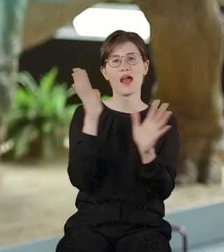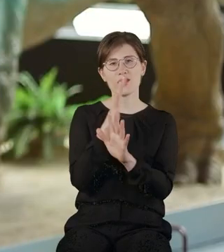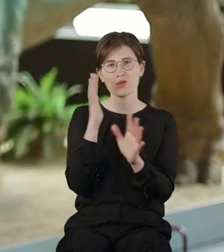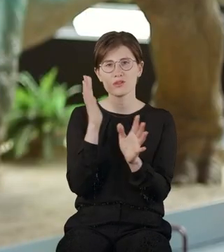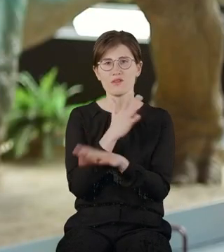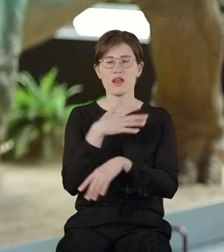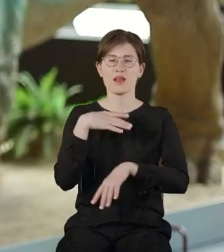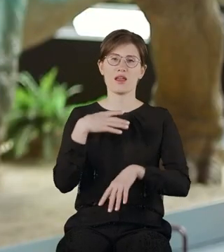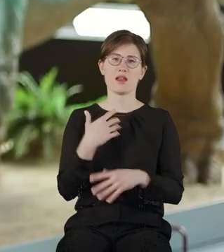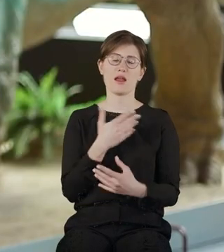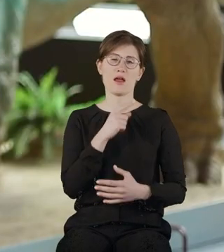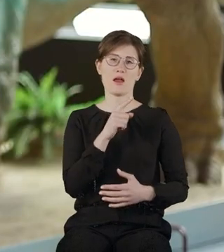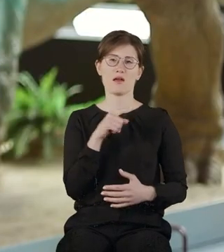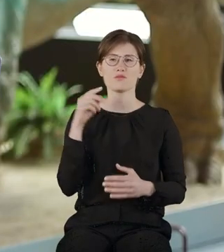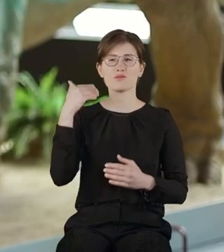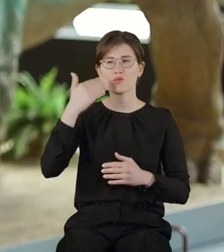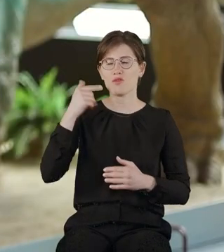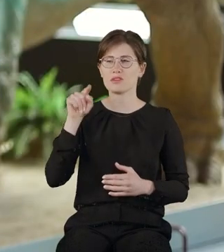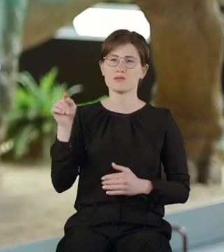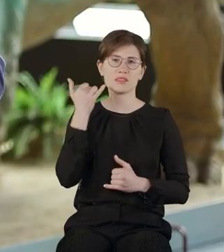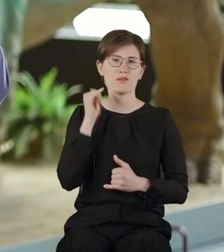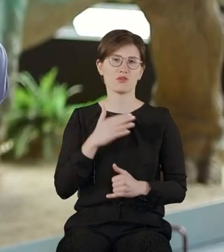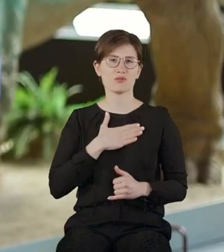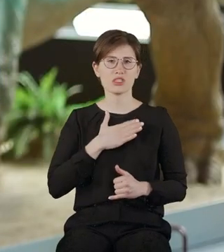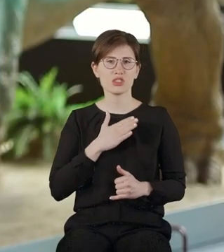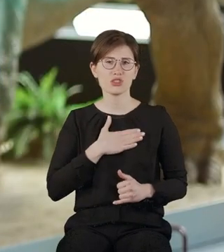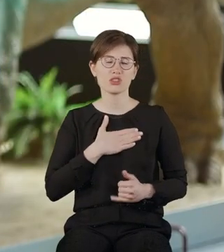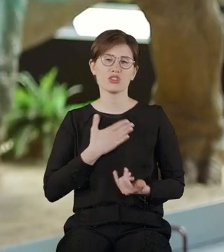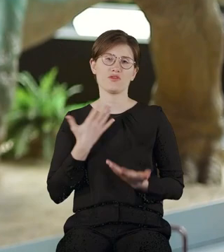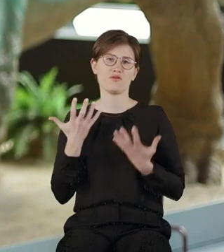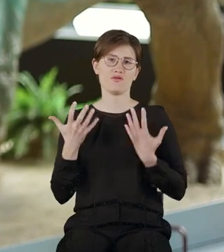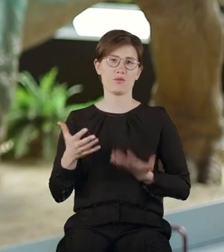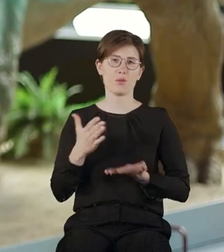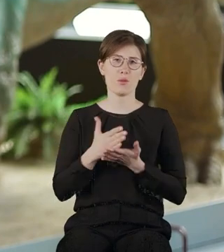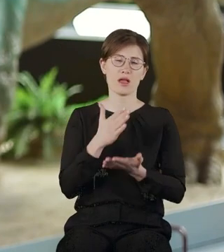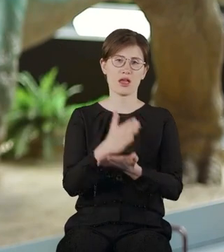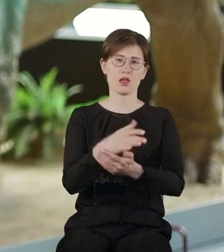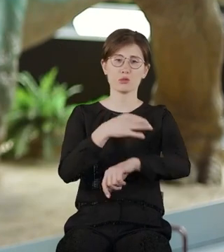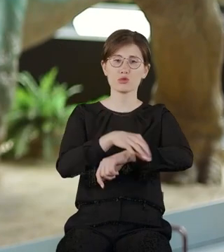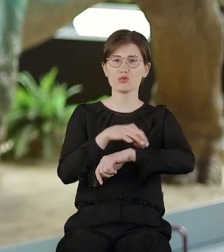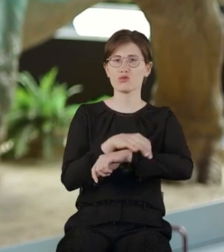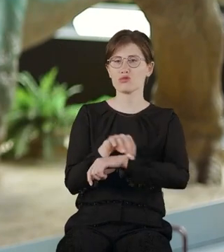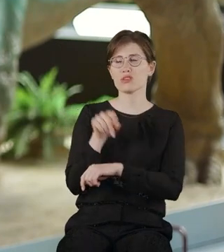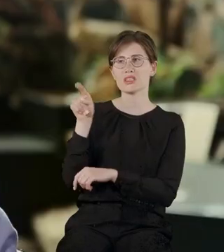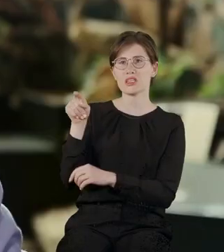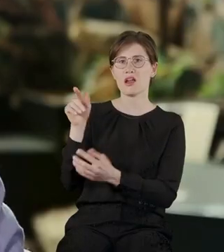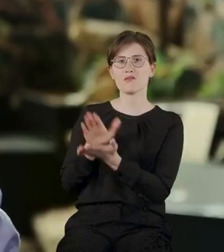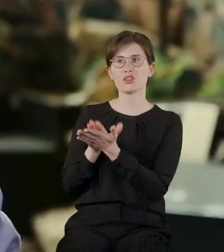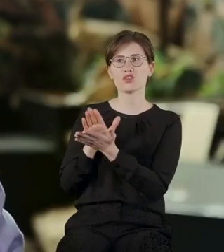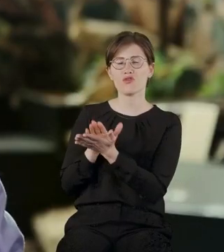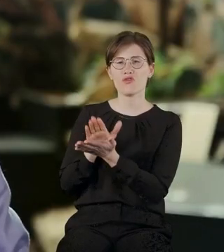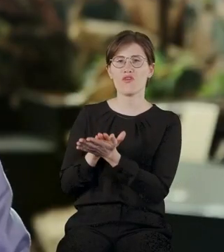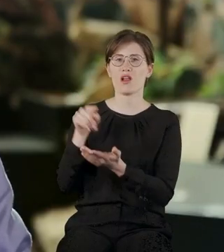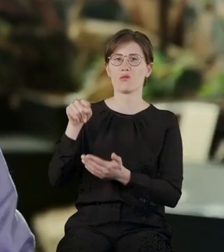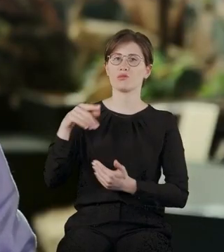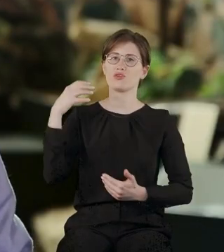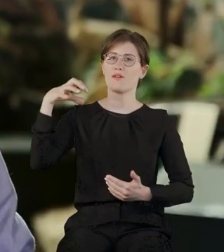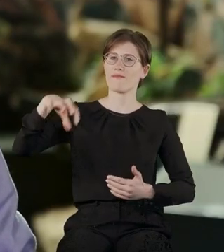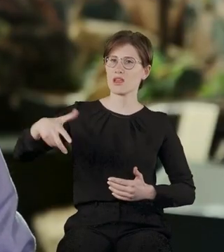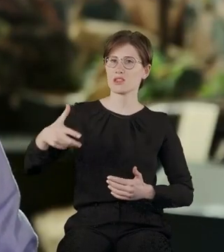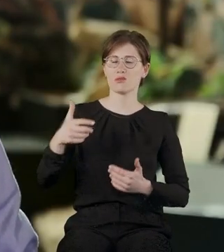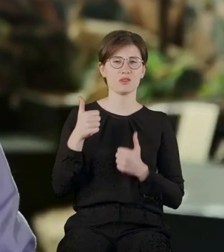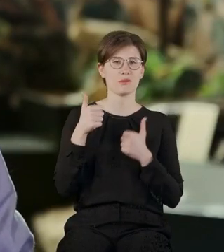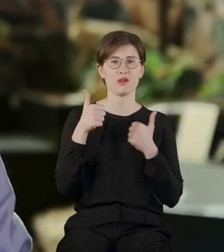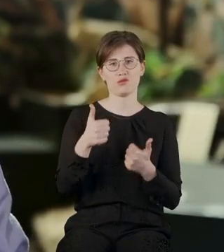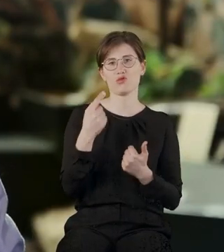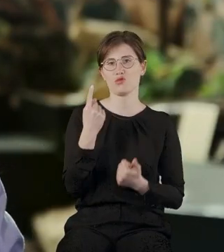przyjaznych studentom prowadzących. Studenci czy nasi absolwenci chwalą sobie nasz wydział. Bardzo polecam Państwu